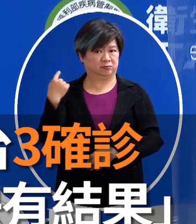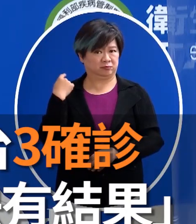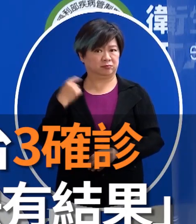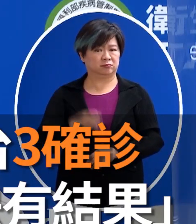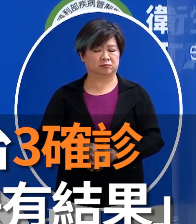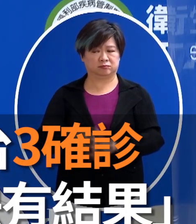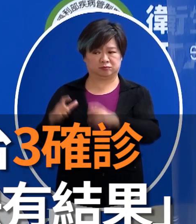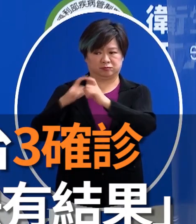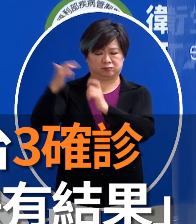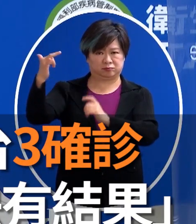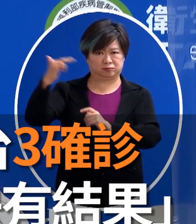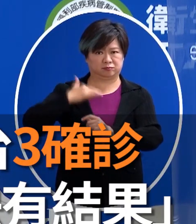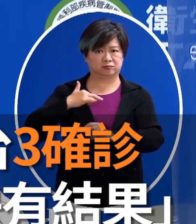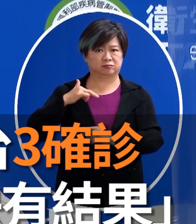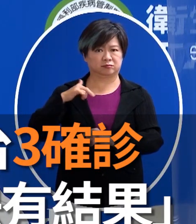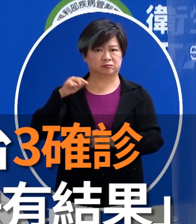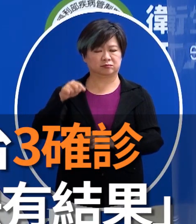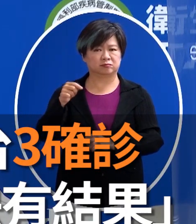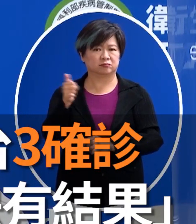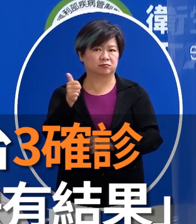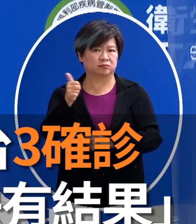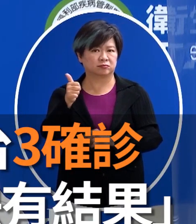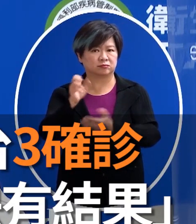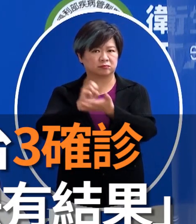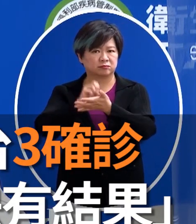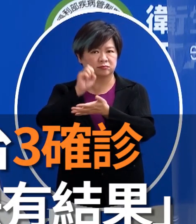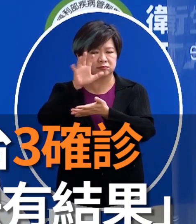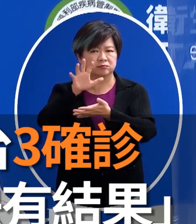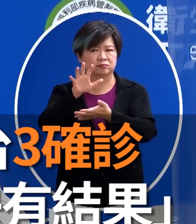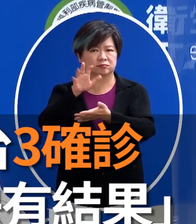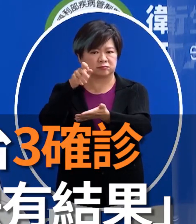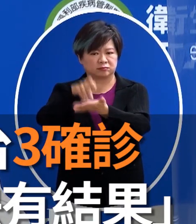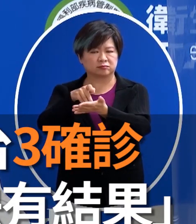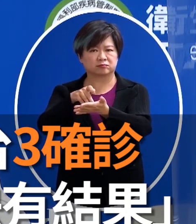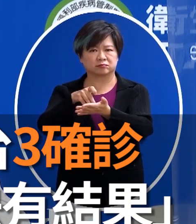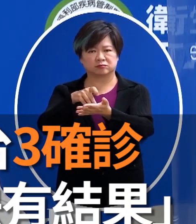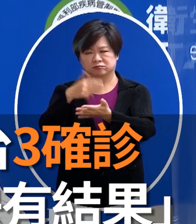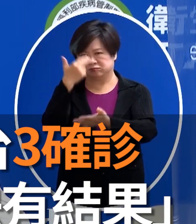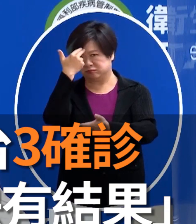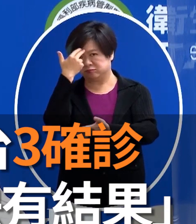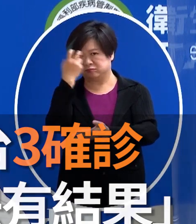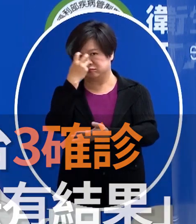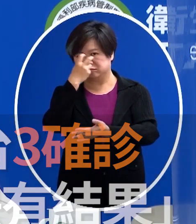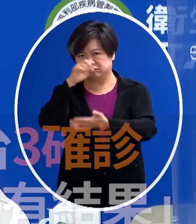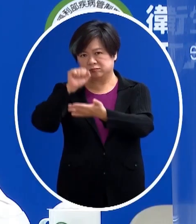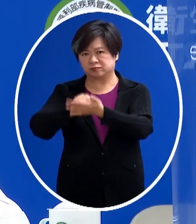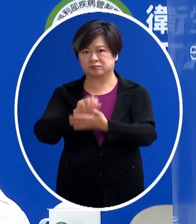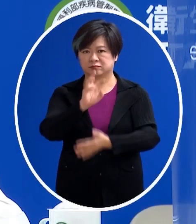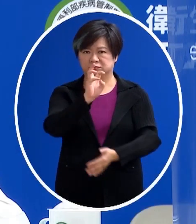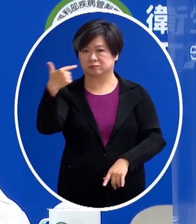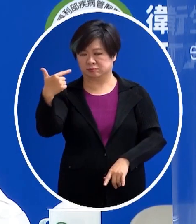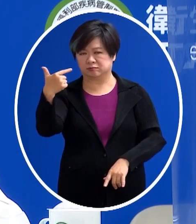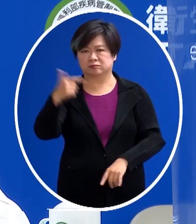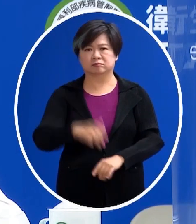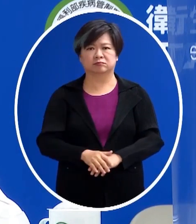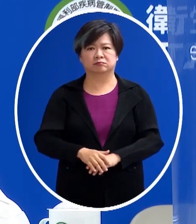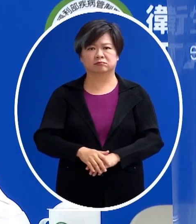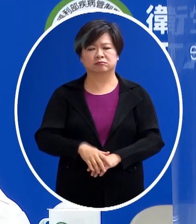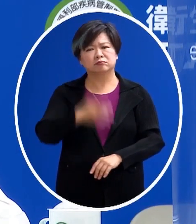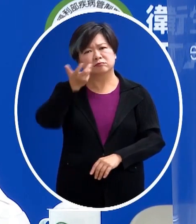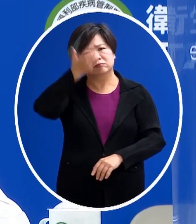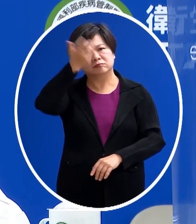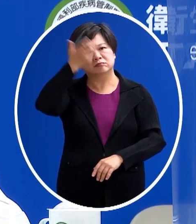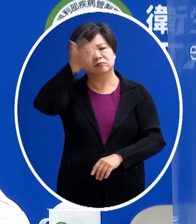这次回来的这一位里面，他其实在报道的时候就量过，他的记录是 36.5， 并没有说